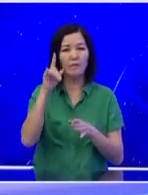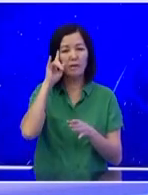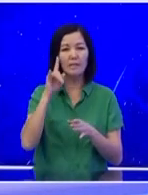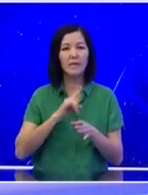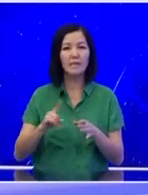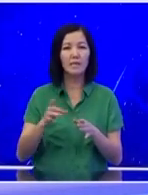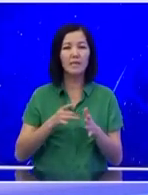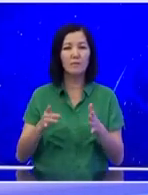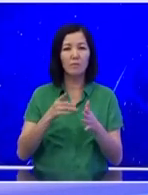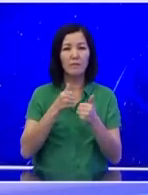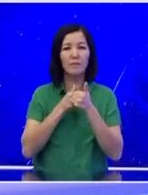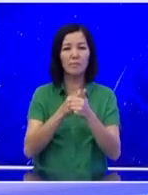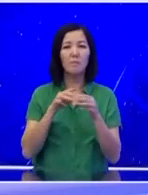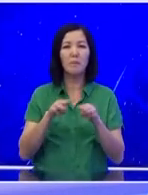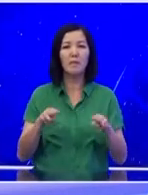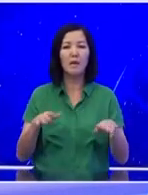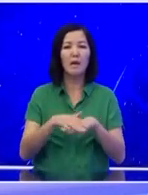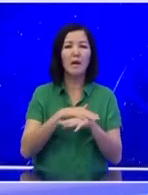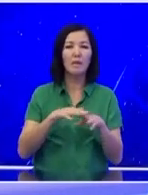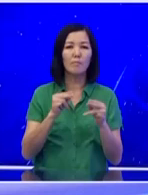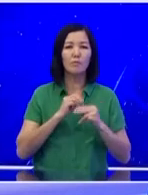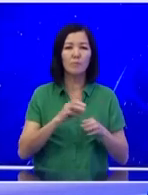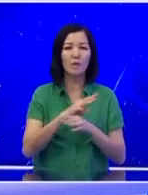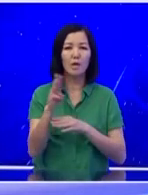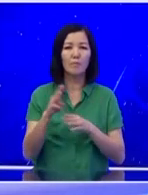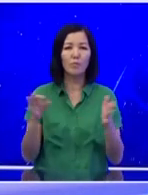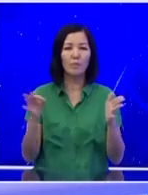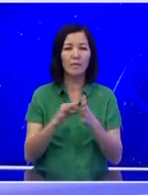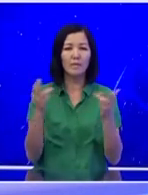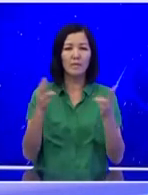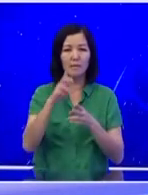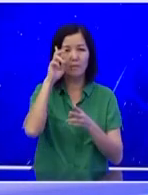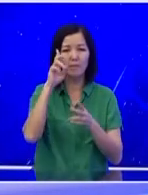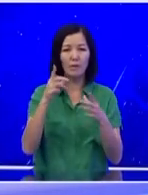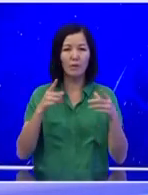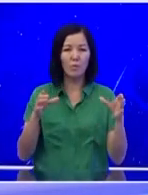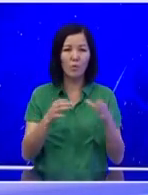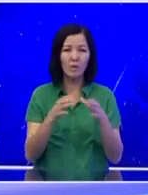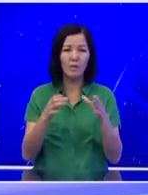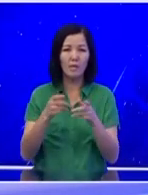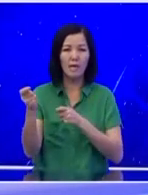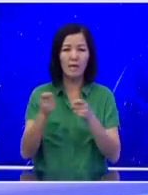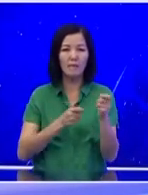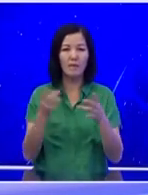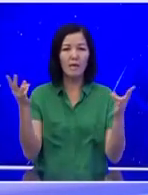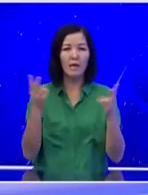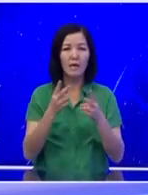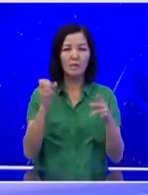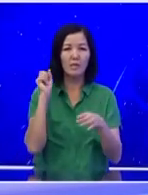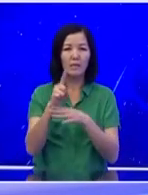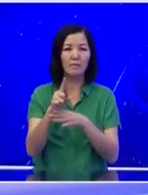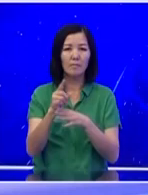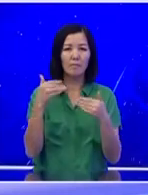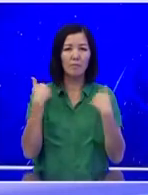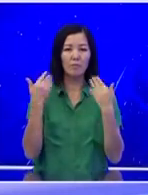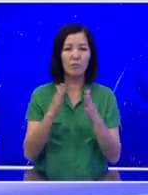Республикасы премьер-министрі мен халықты жұмыспен қамтамасыз ету мақсатында тиісті мемлекеттік органдар мен әкімдіктерге қажетті тапсырма беруді